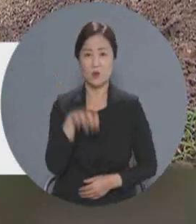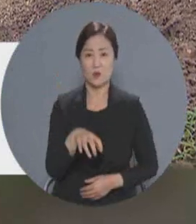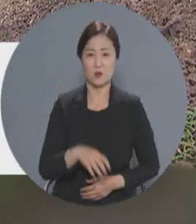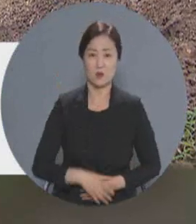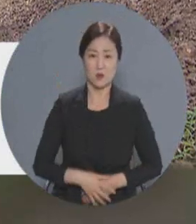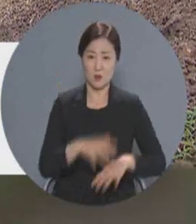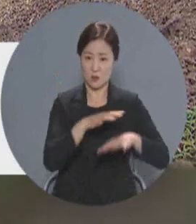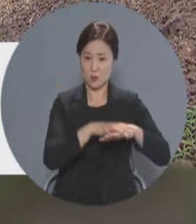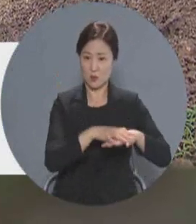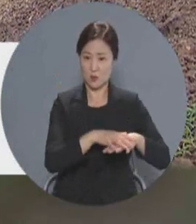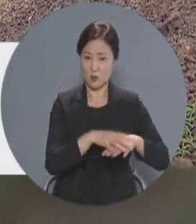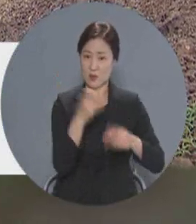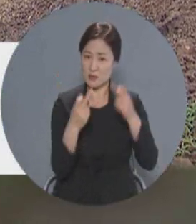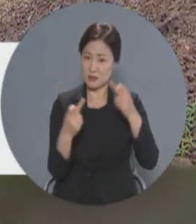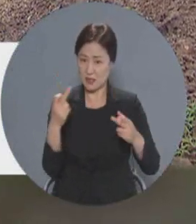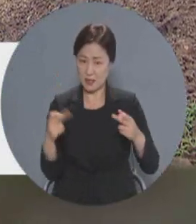농지나